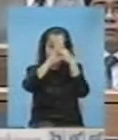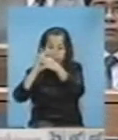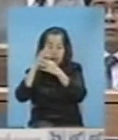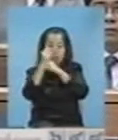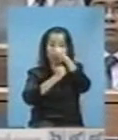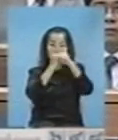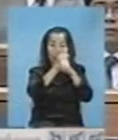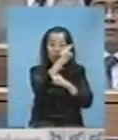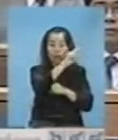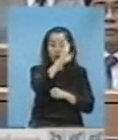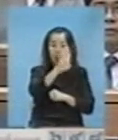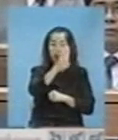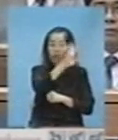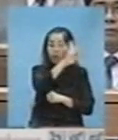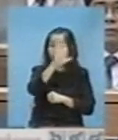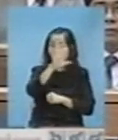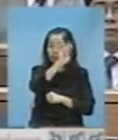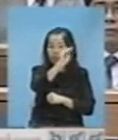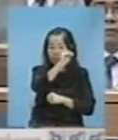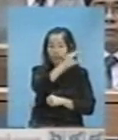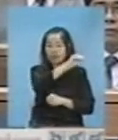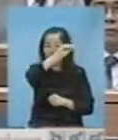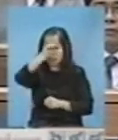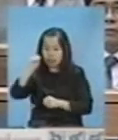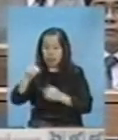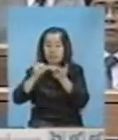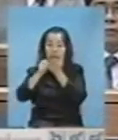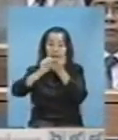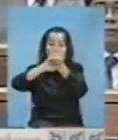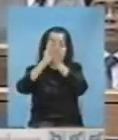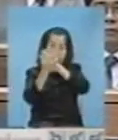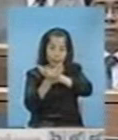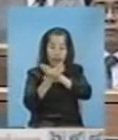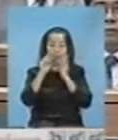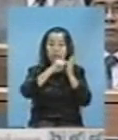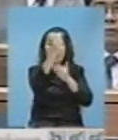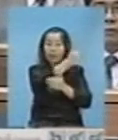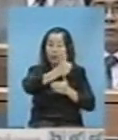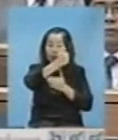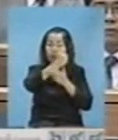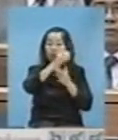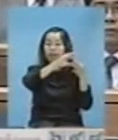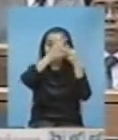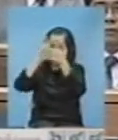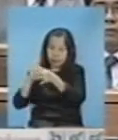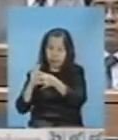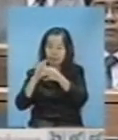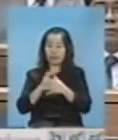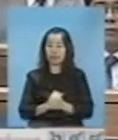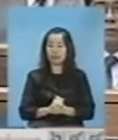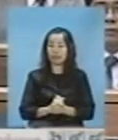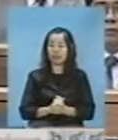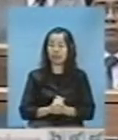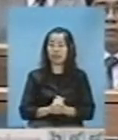ปี2540ที่หลายท่านอ้างว่าเป็นรัฐธรรมนูญที่เป็นประชาธิปไตยที่สุดฉ